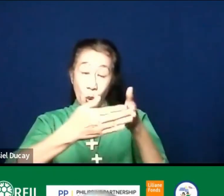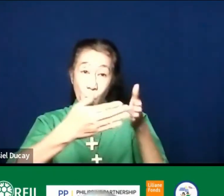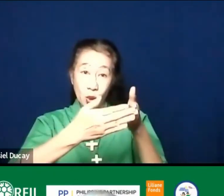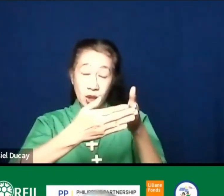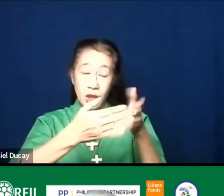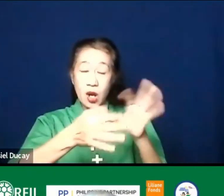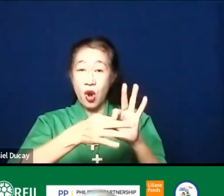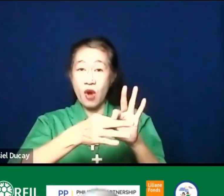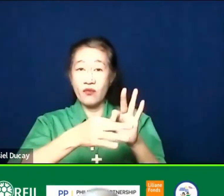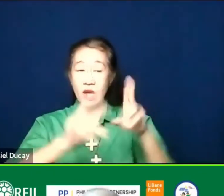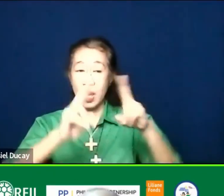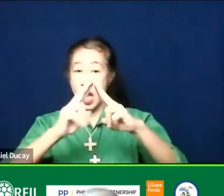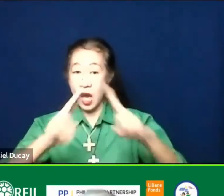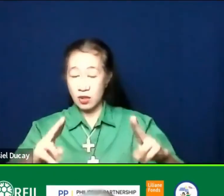mesa.